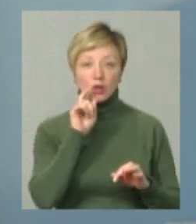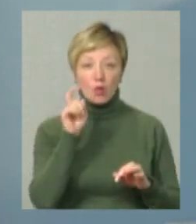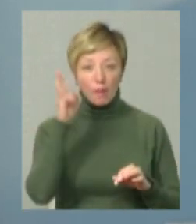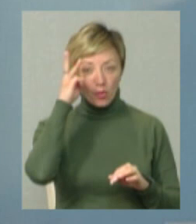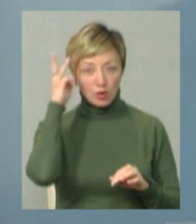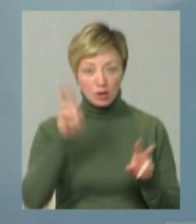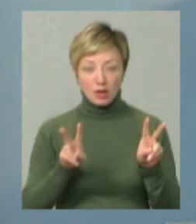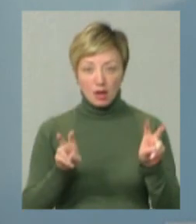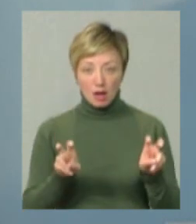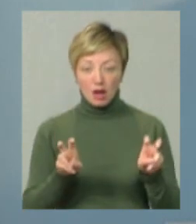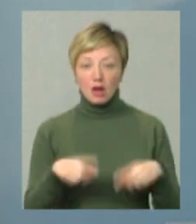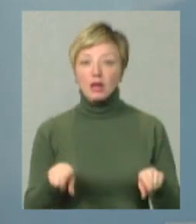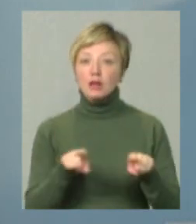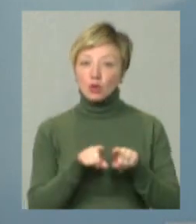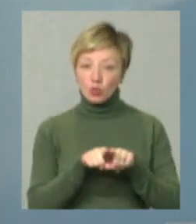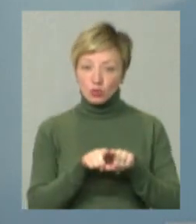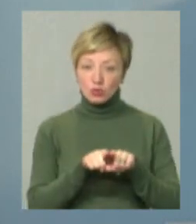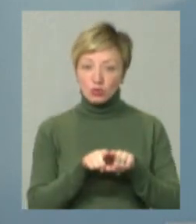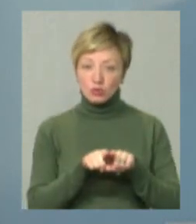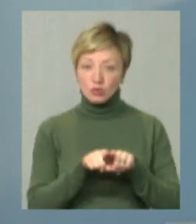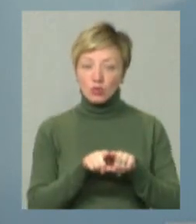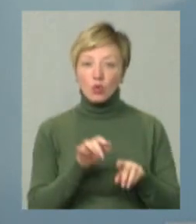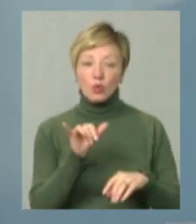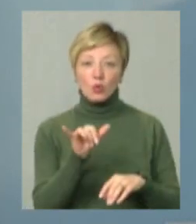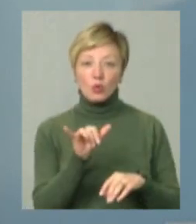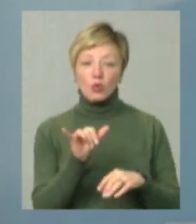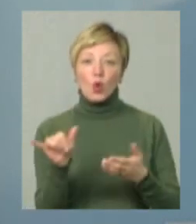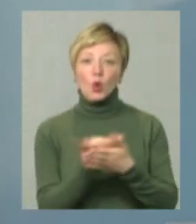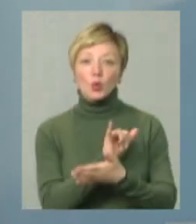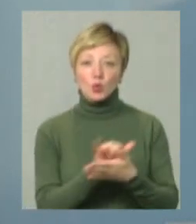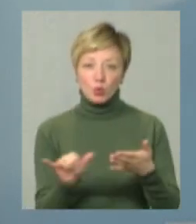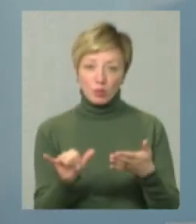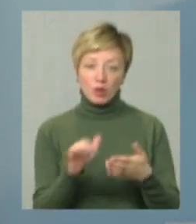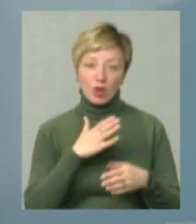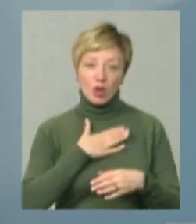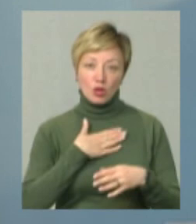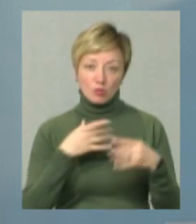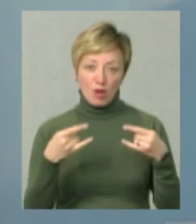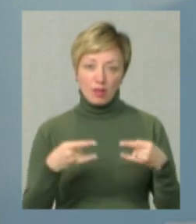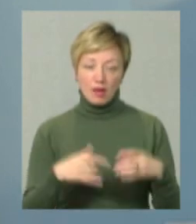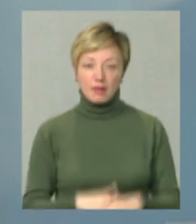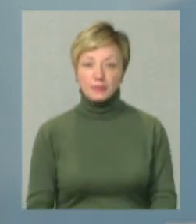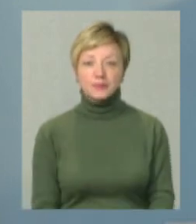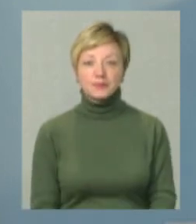«Суспільне.ua Поділля», а також на YouTube, на нашому каналі.